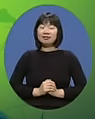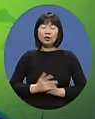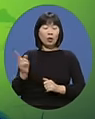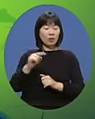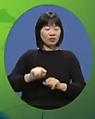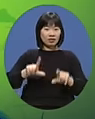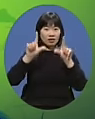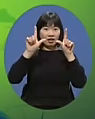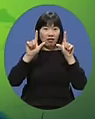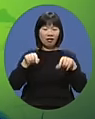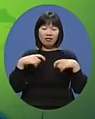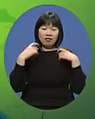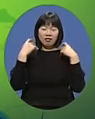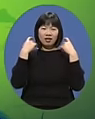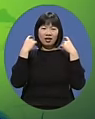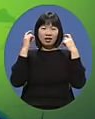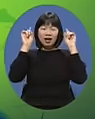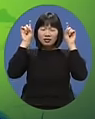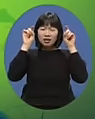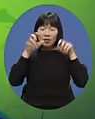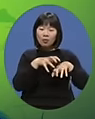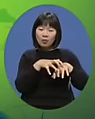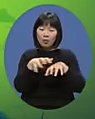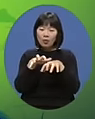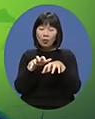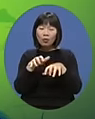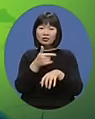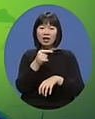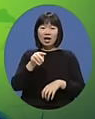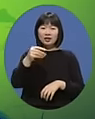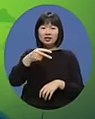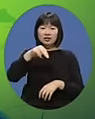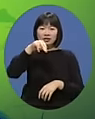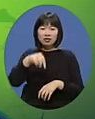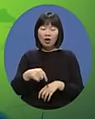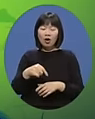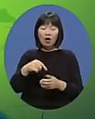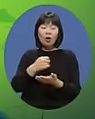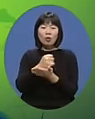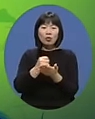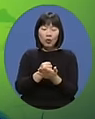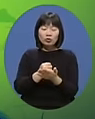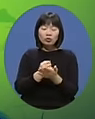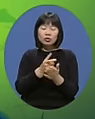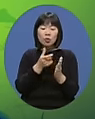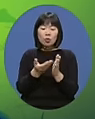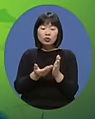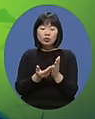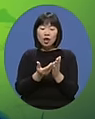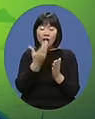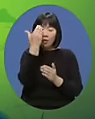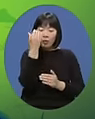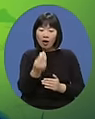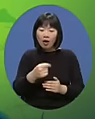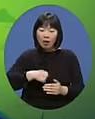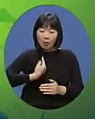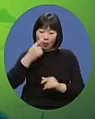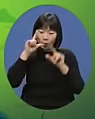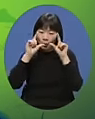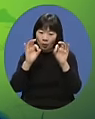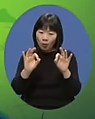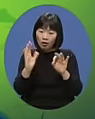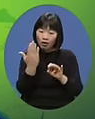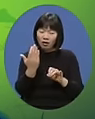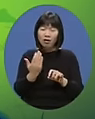그러던 어느 날 양떼를 몰고 가던 나르시스가 우연히 호수에 비친 자신의 모습을 보게 됩니다. 세상에나. 이